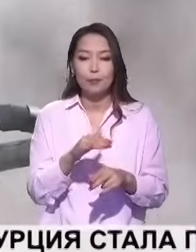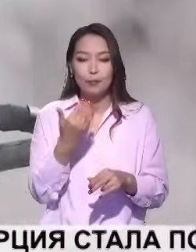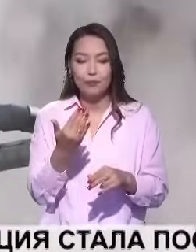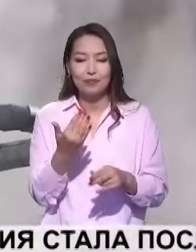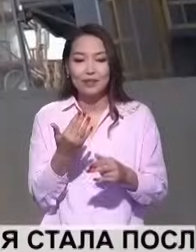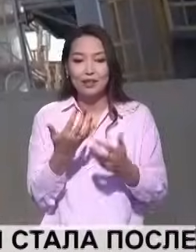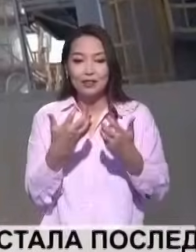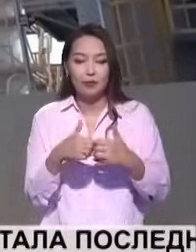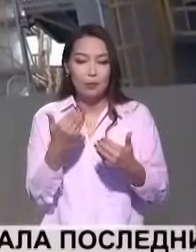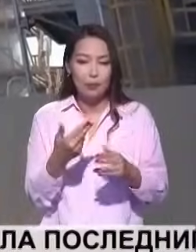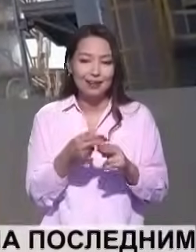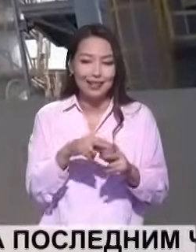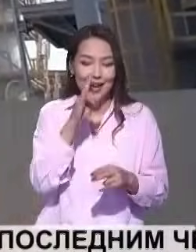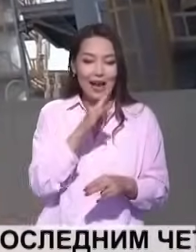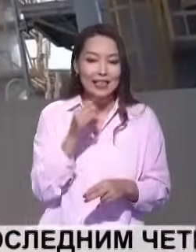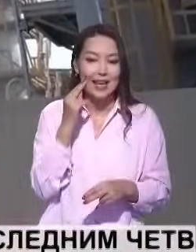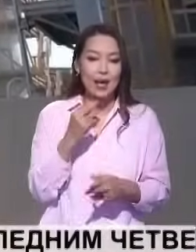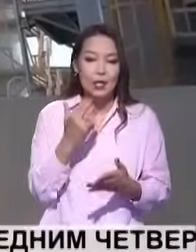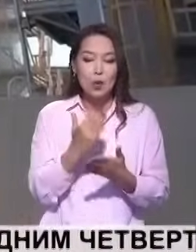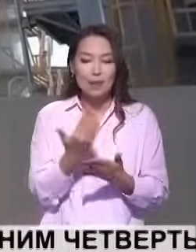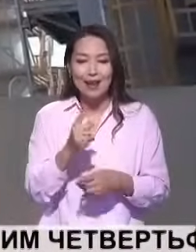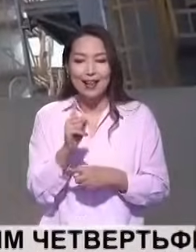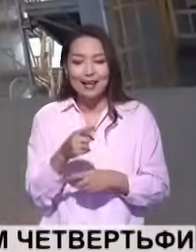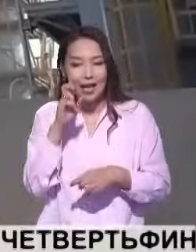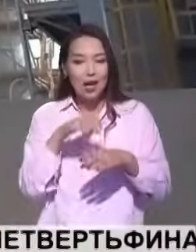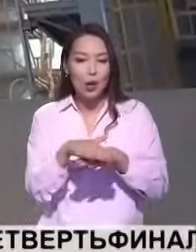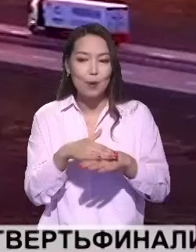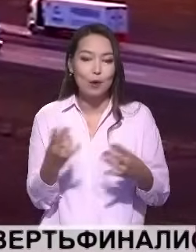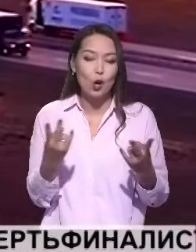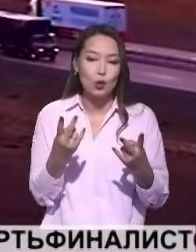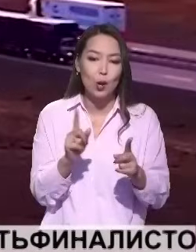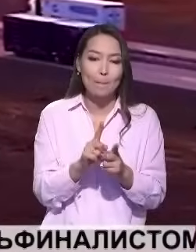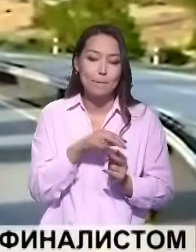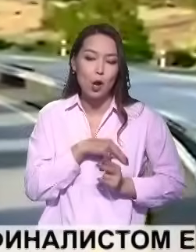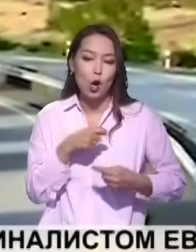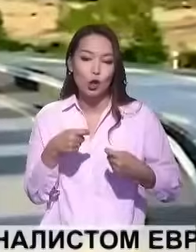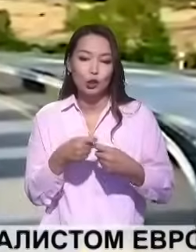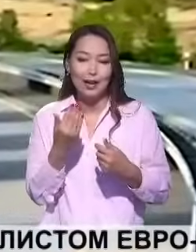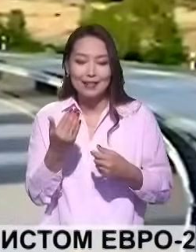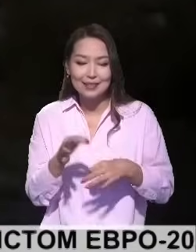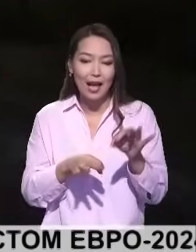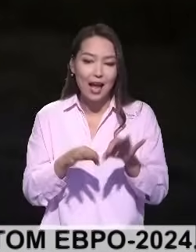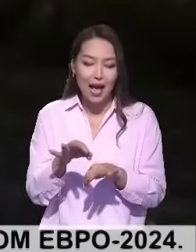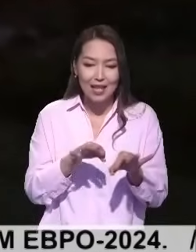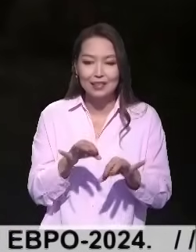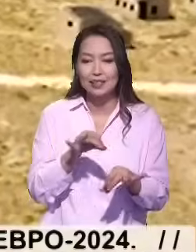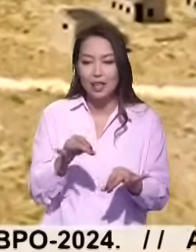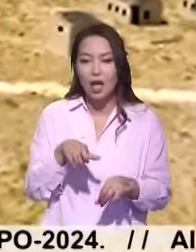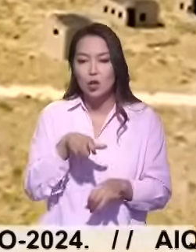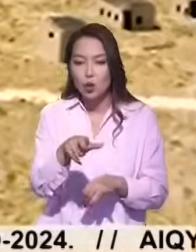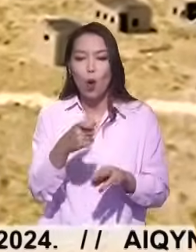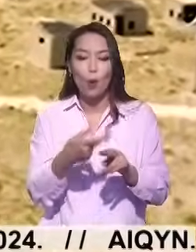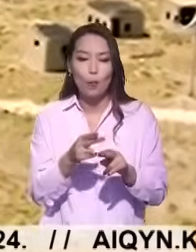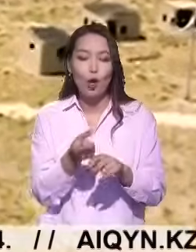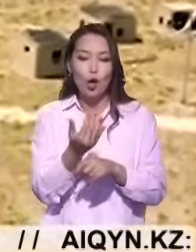нефтепровода «Казахстан-Китай». Обсудили лидеры страны необходимость активизации сотрудничества в сфере транспорта и логистики. Осуществляется и ряд